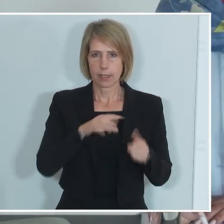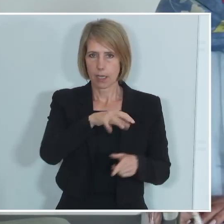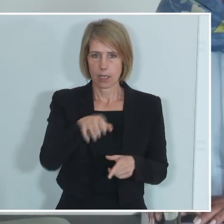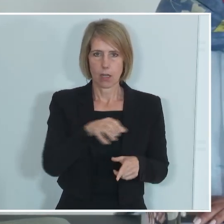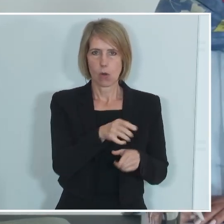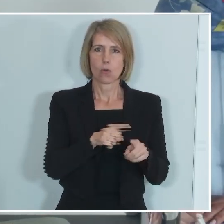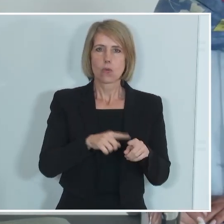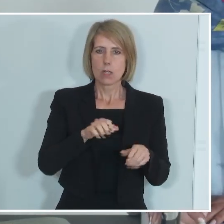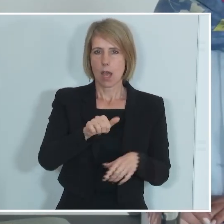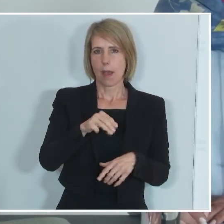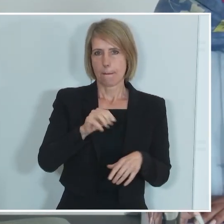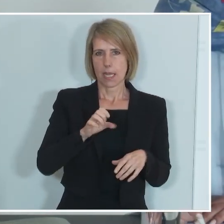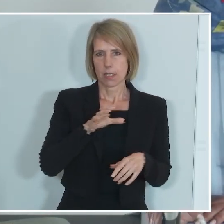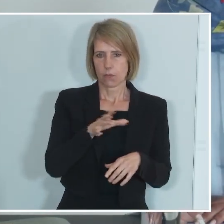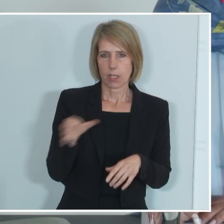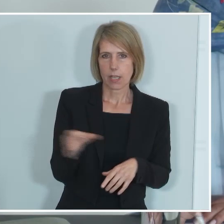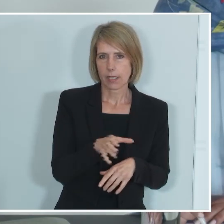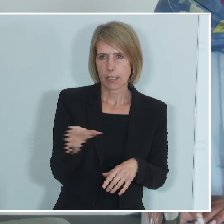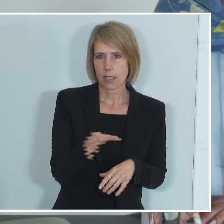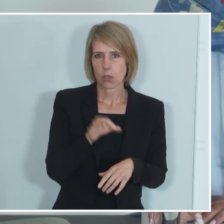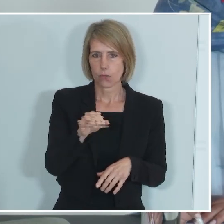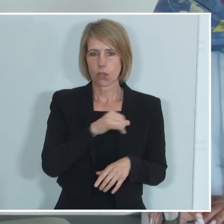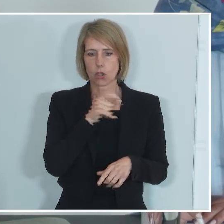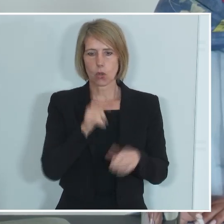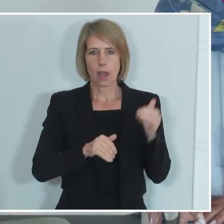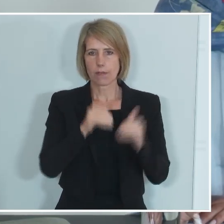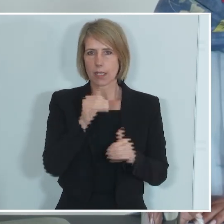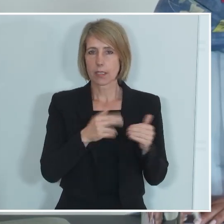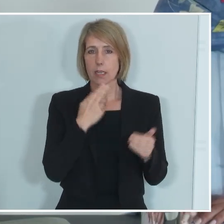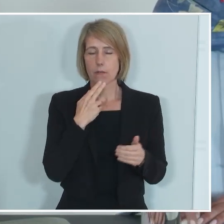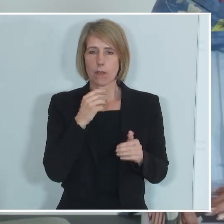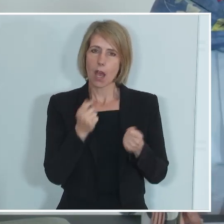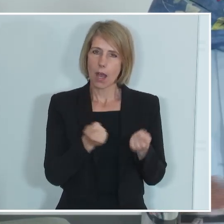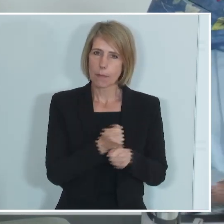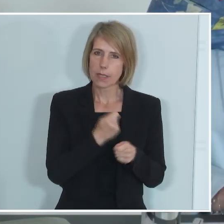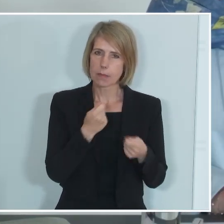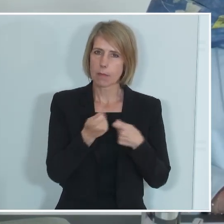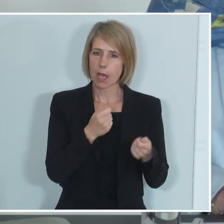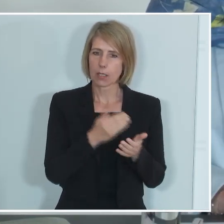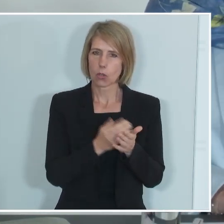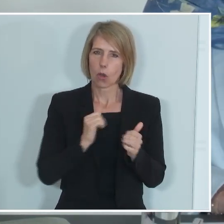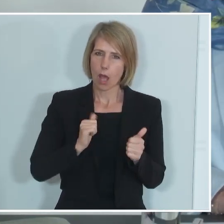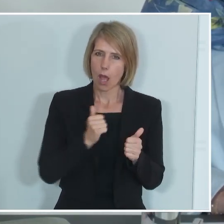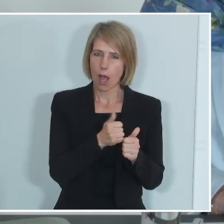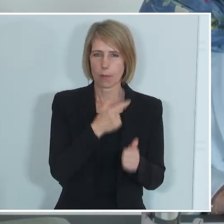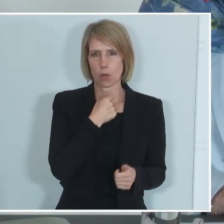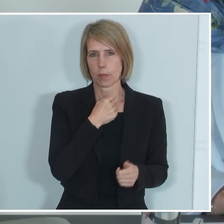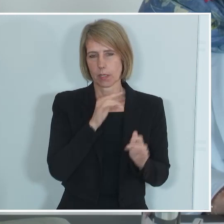werden, insbesondere für junge Erwachsene, die am Arbeitsmarkt einen Nachholbedarf haben, was Ausbildung,